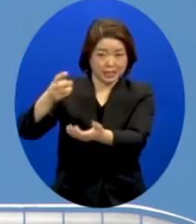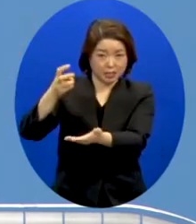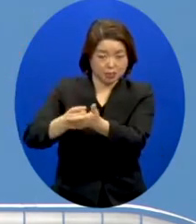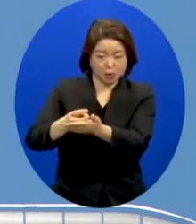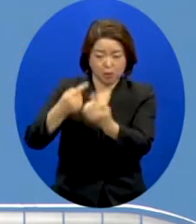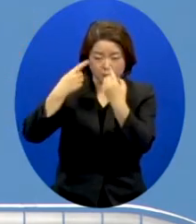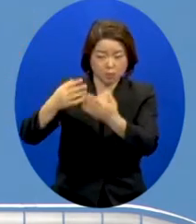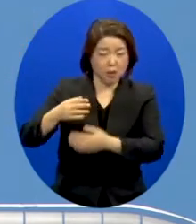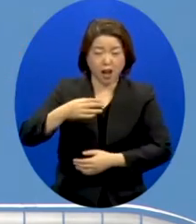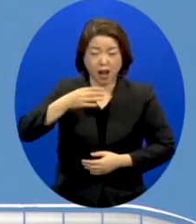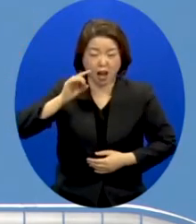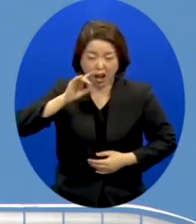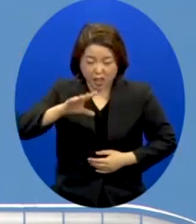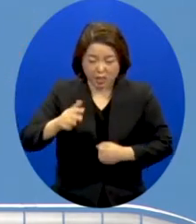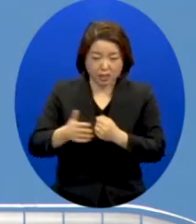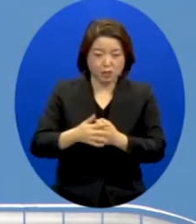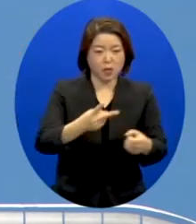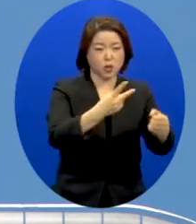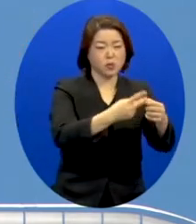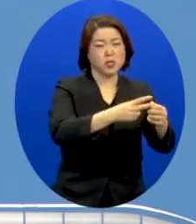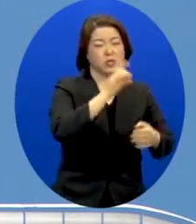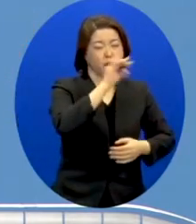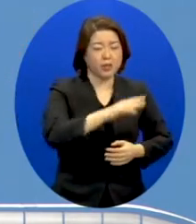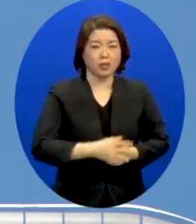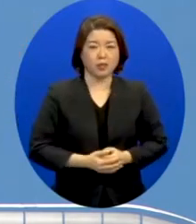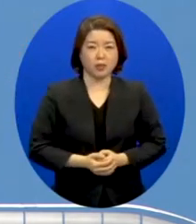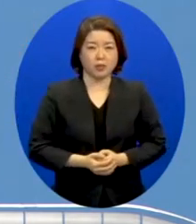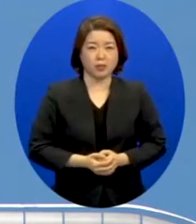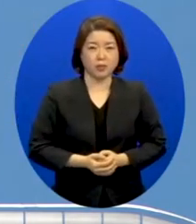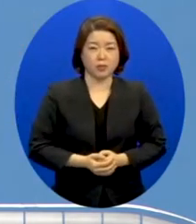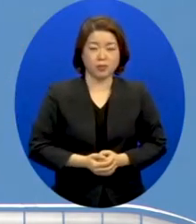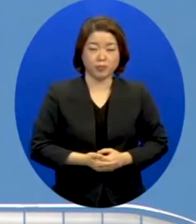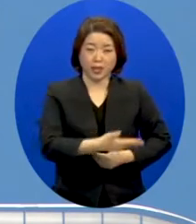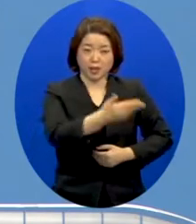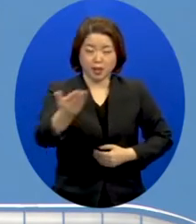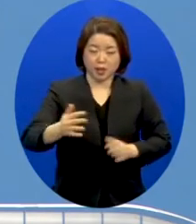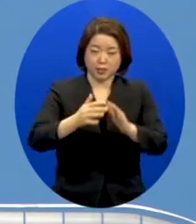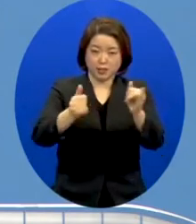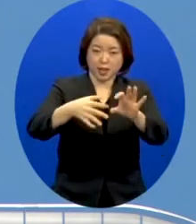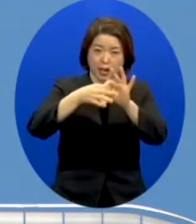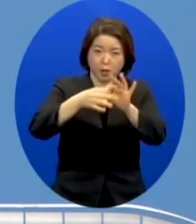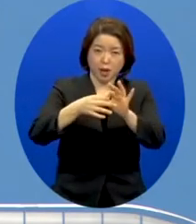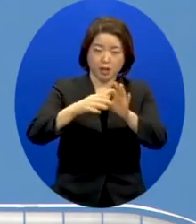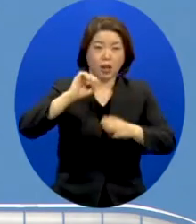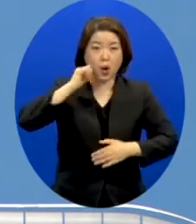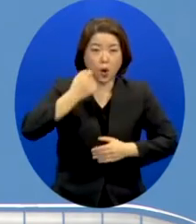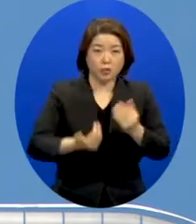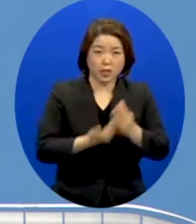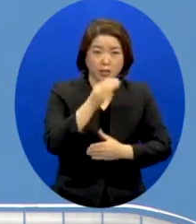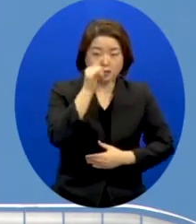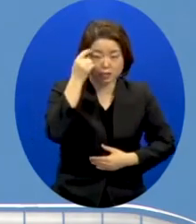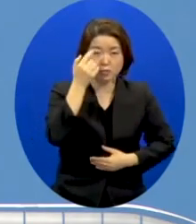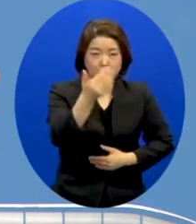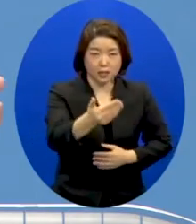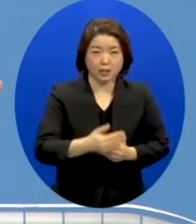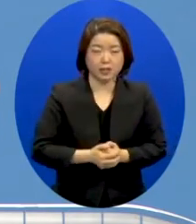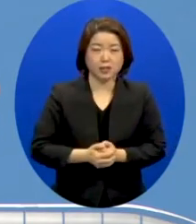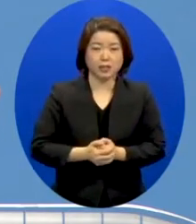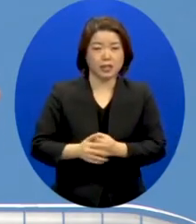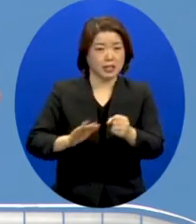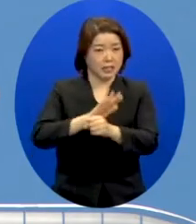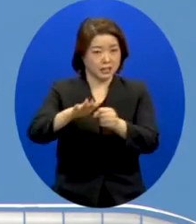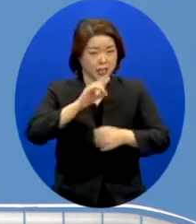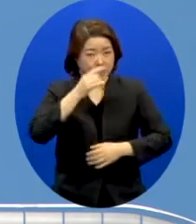번째 계명이 안 되는 거예요 여러분 사람과의 관계에서 어려움이 생겼습니까 사랑이 안